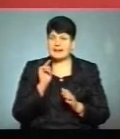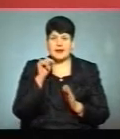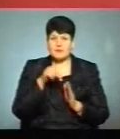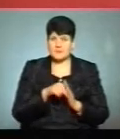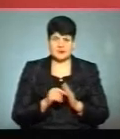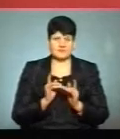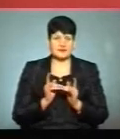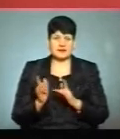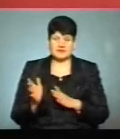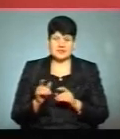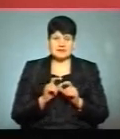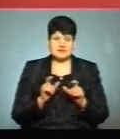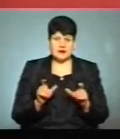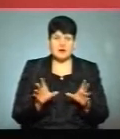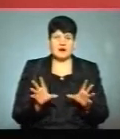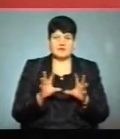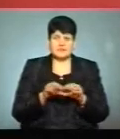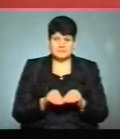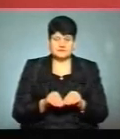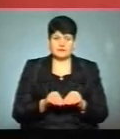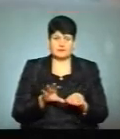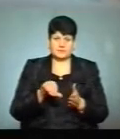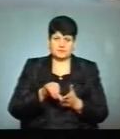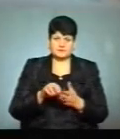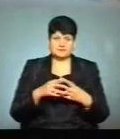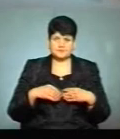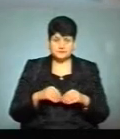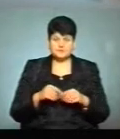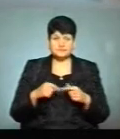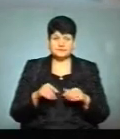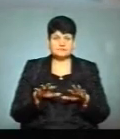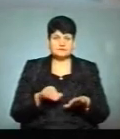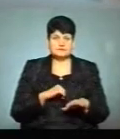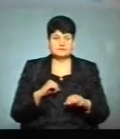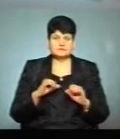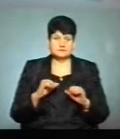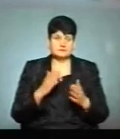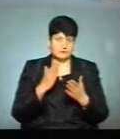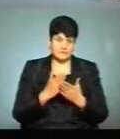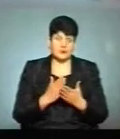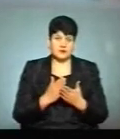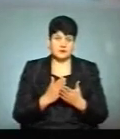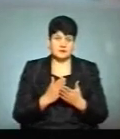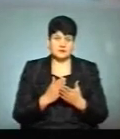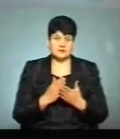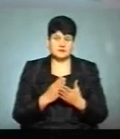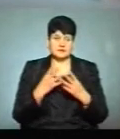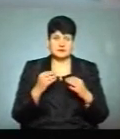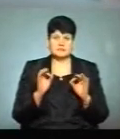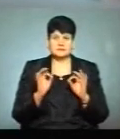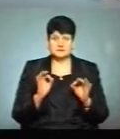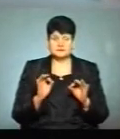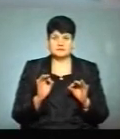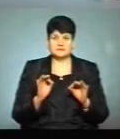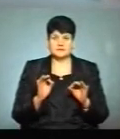інтернатні заклади, а виховувалися в сім'ях. Ну, а органи місцевого самоврядування мають вже належним чином надати